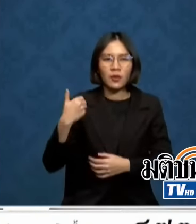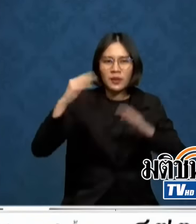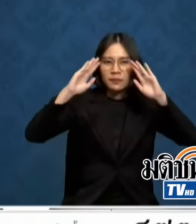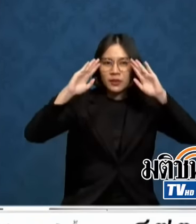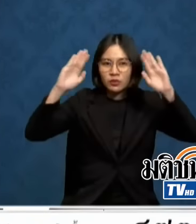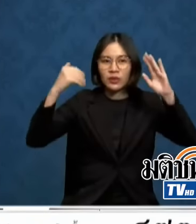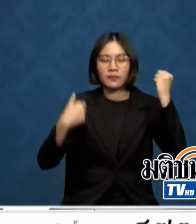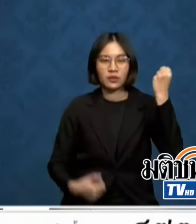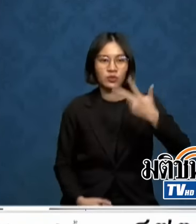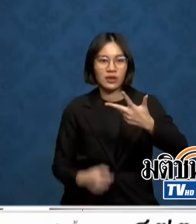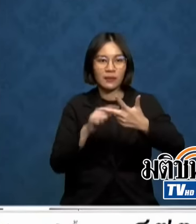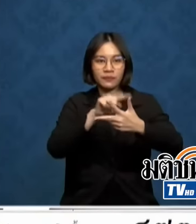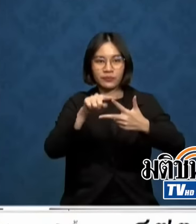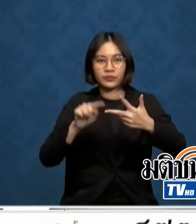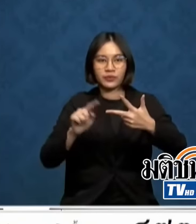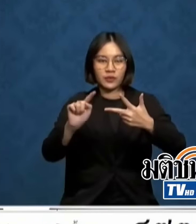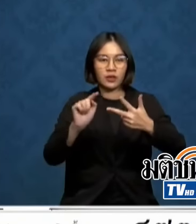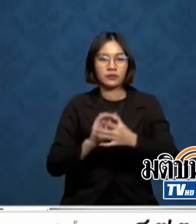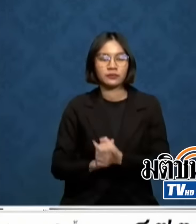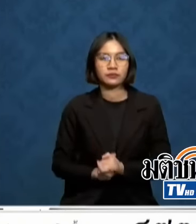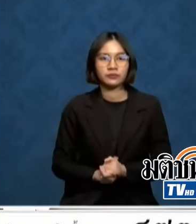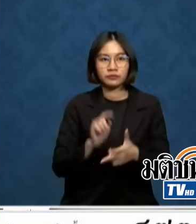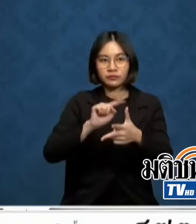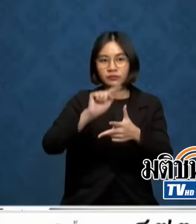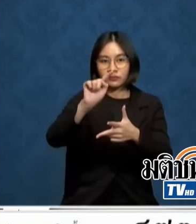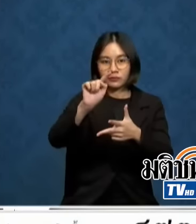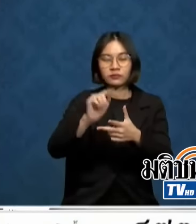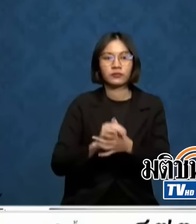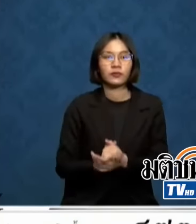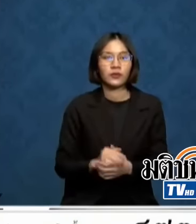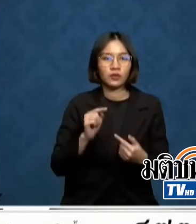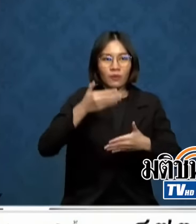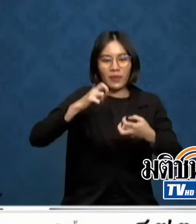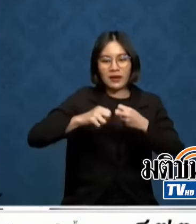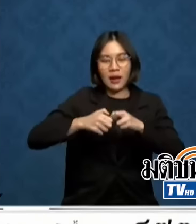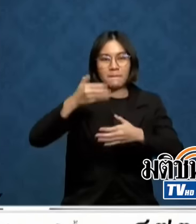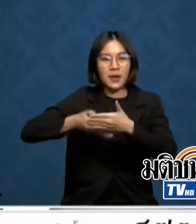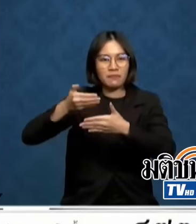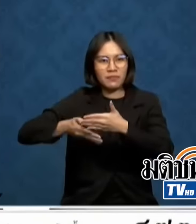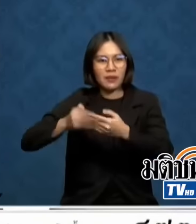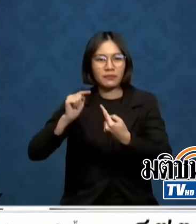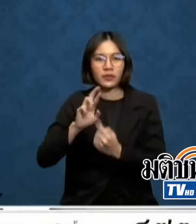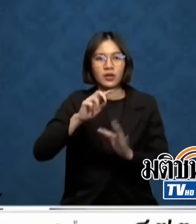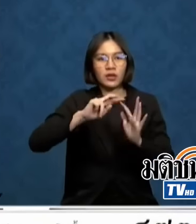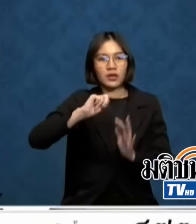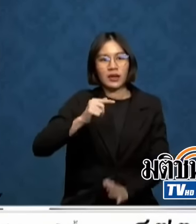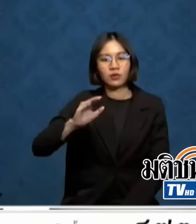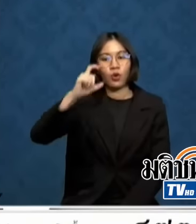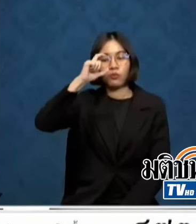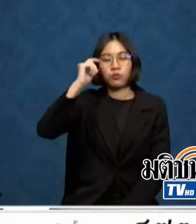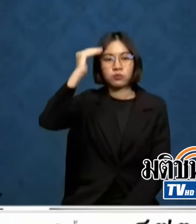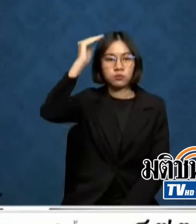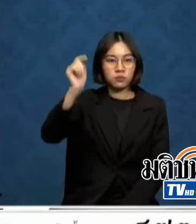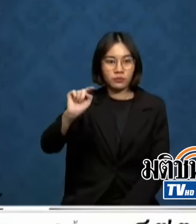เรียน 3บทเรียนสำคัญด้วยกันบทเรียนที่ 1ครับที่เราได้จากวิบากกรรมของการเดินทางของร่างของคุณรังสิมัน